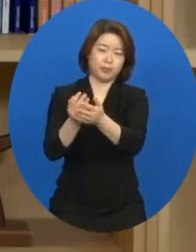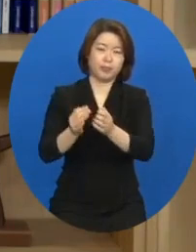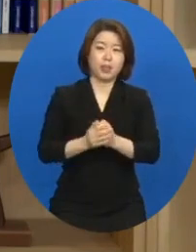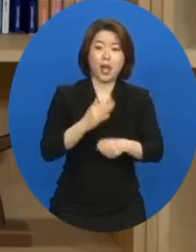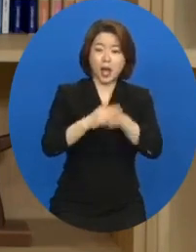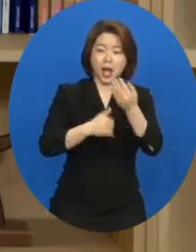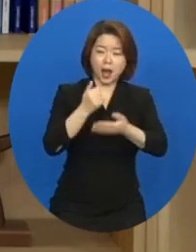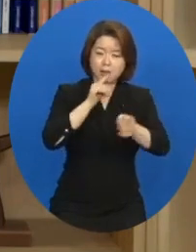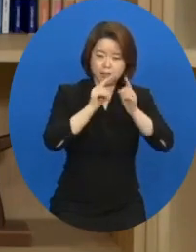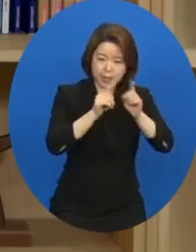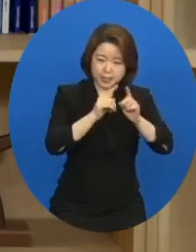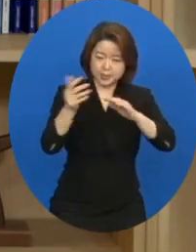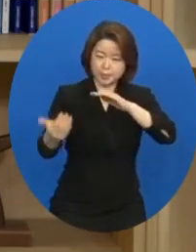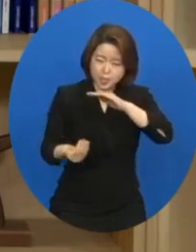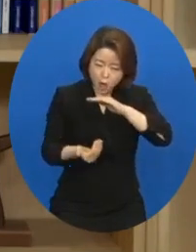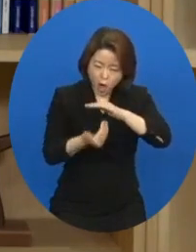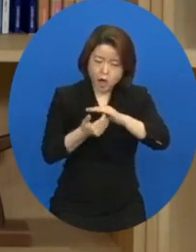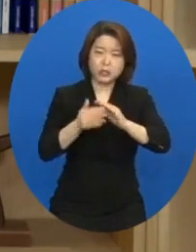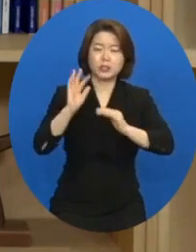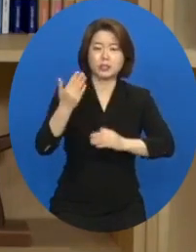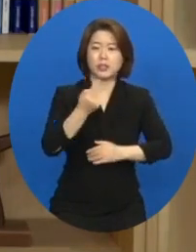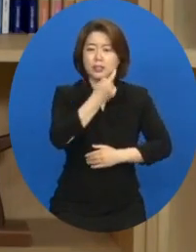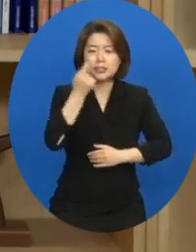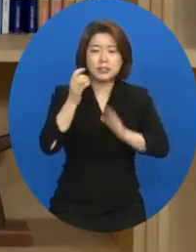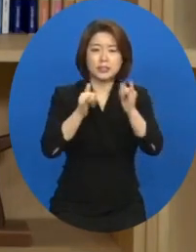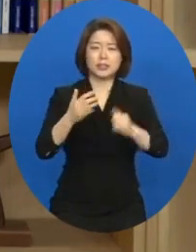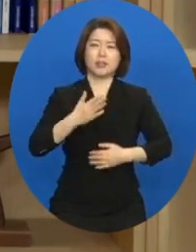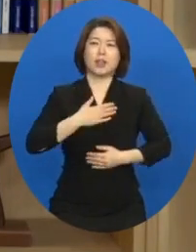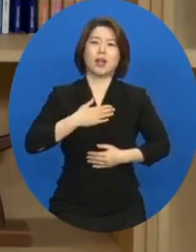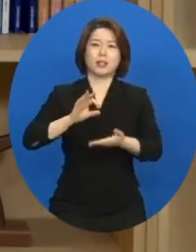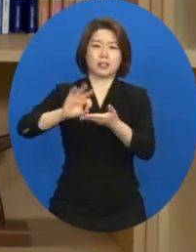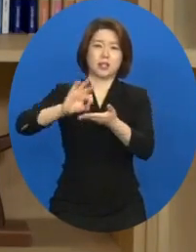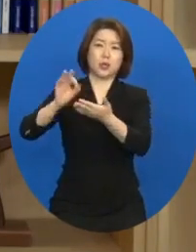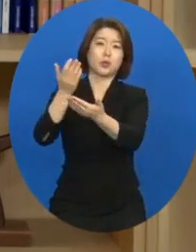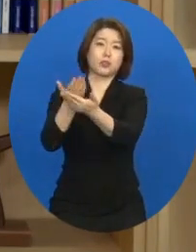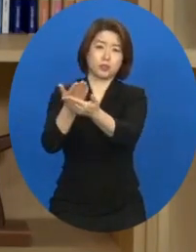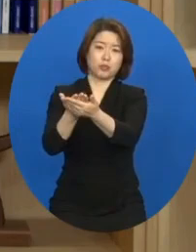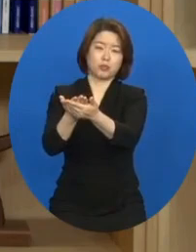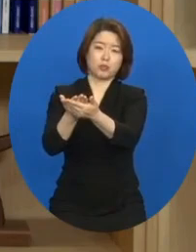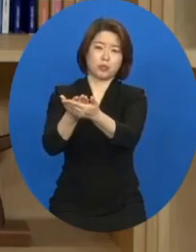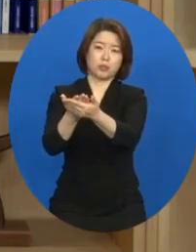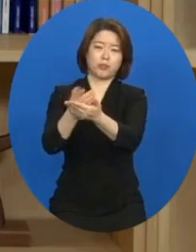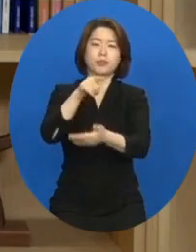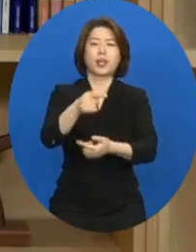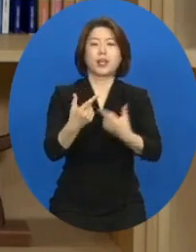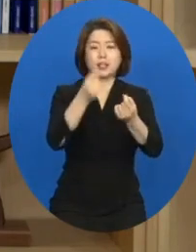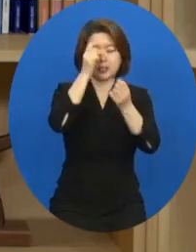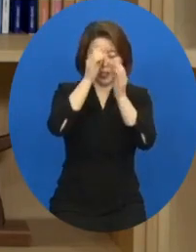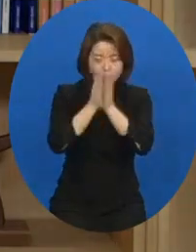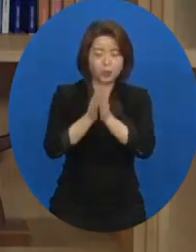하나님의 말씀이 성취되는 증인으로 하나님 나를 쓰셔서 그렇게 기도 아시게 되기 바랍니다